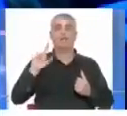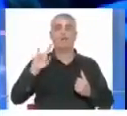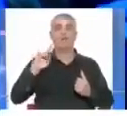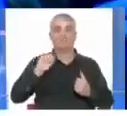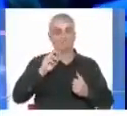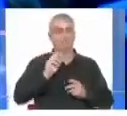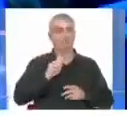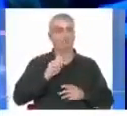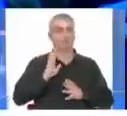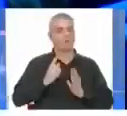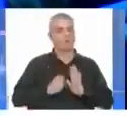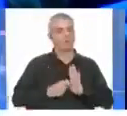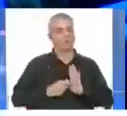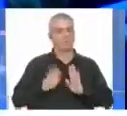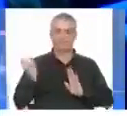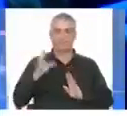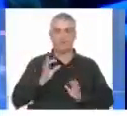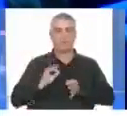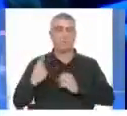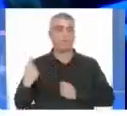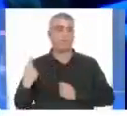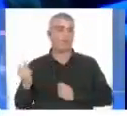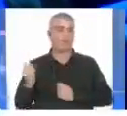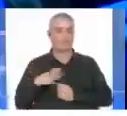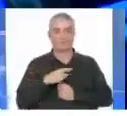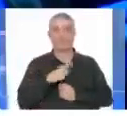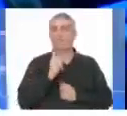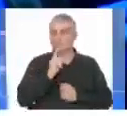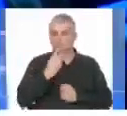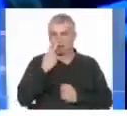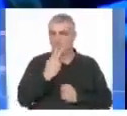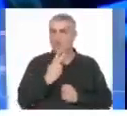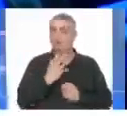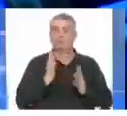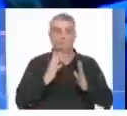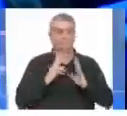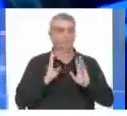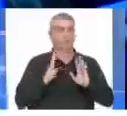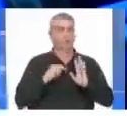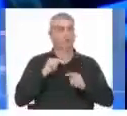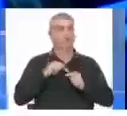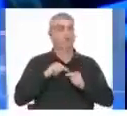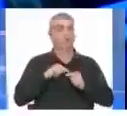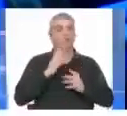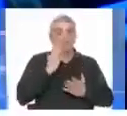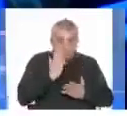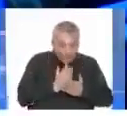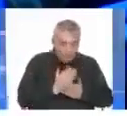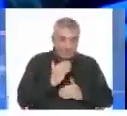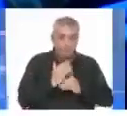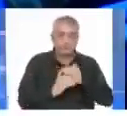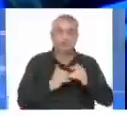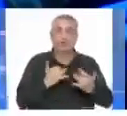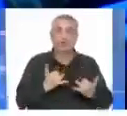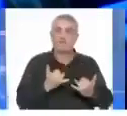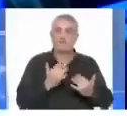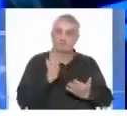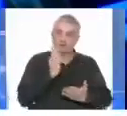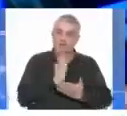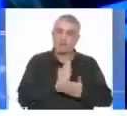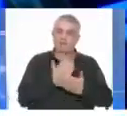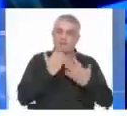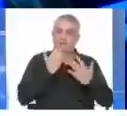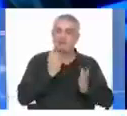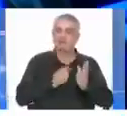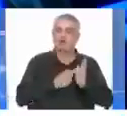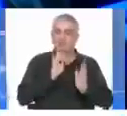שופטים מאוד תביעתיים, הם באו מהפרקליטות. ולכן צריך לראות איזה אור מאוד מאוד חיובי, שכבר בשלב של אמצע פרשת